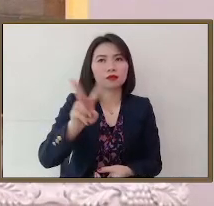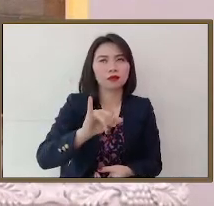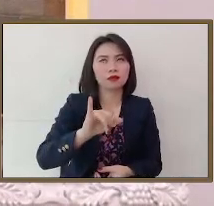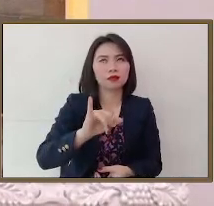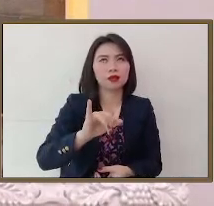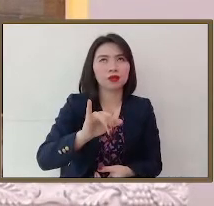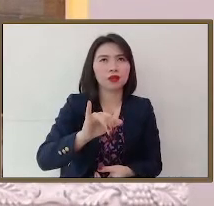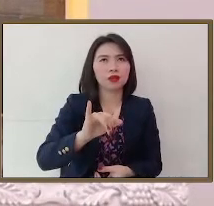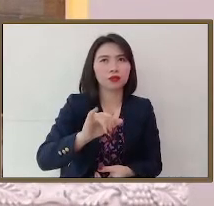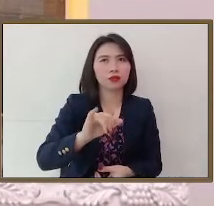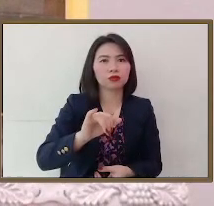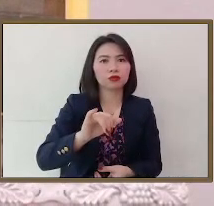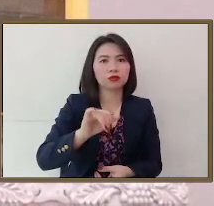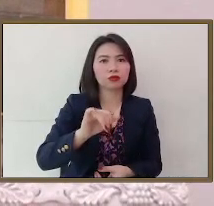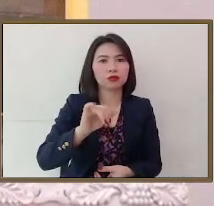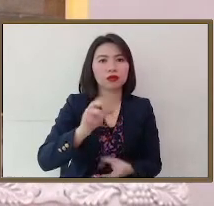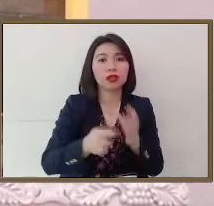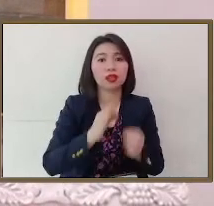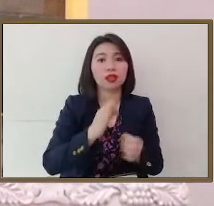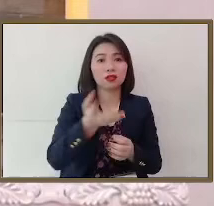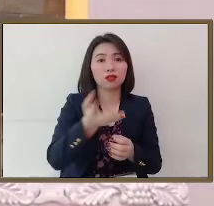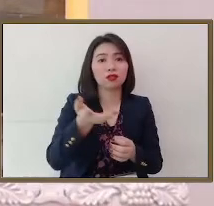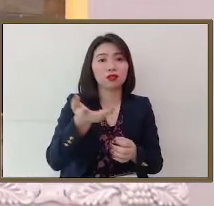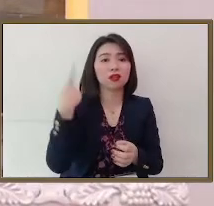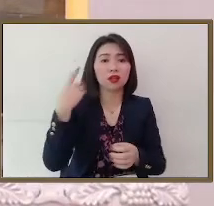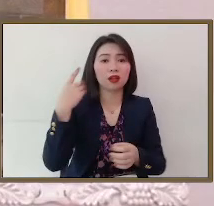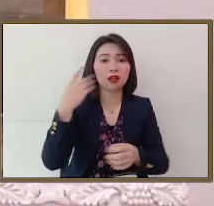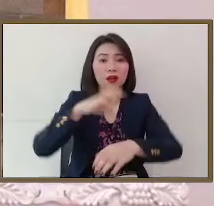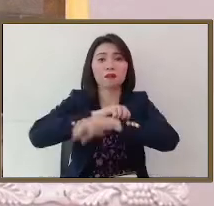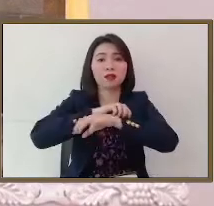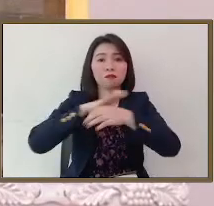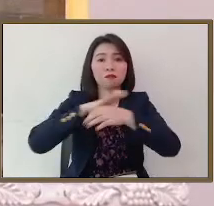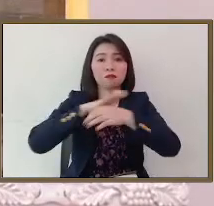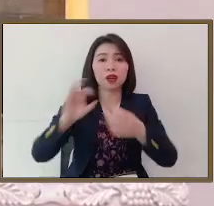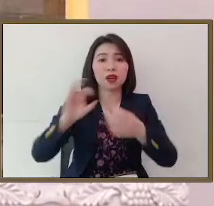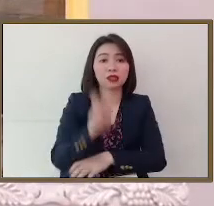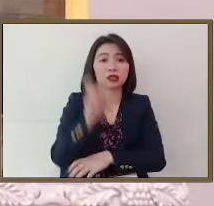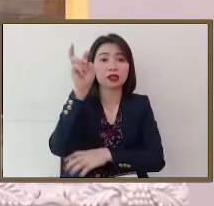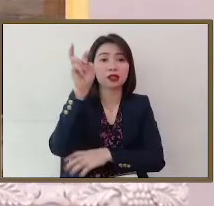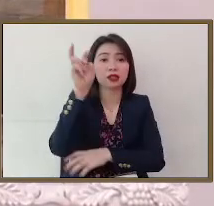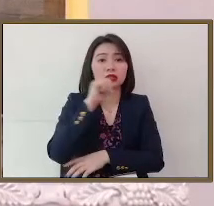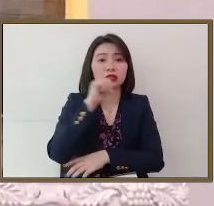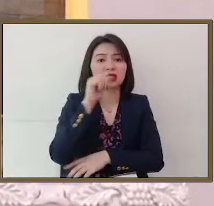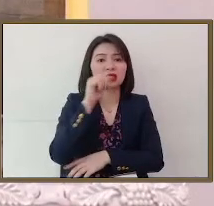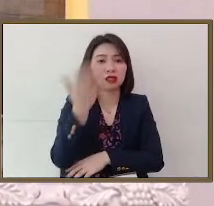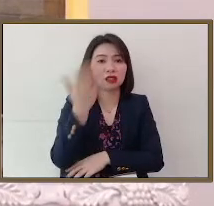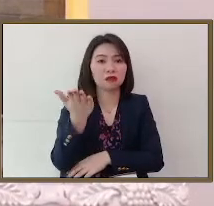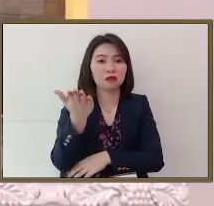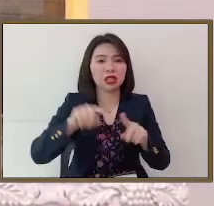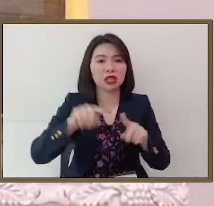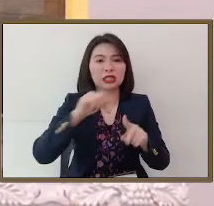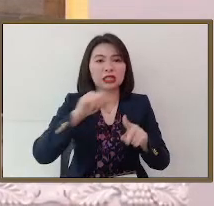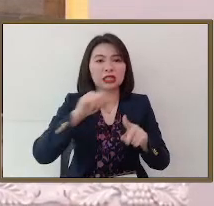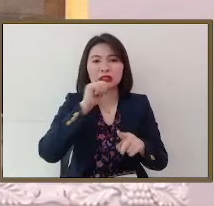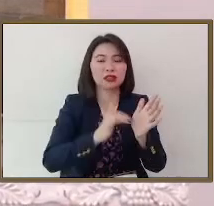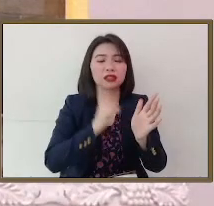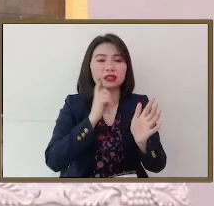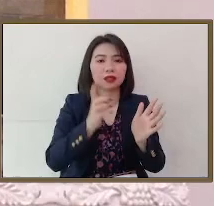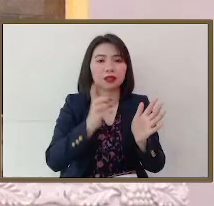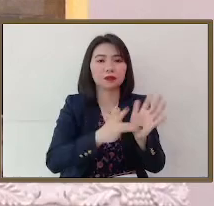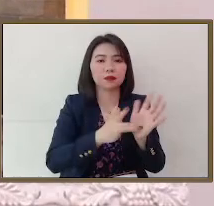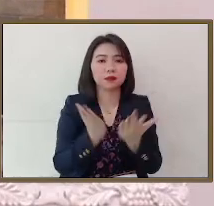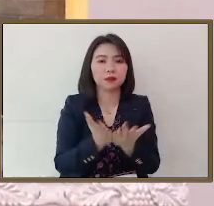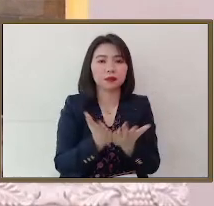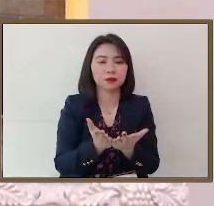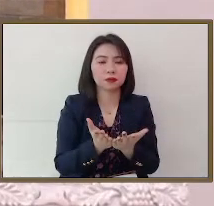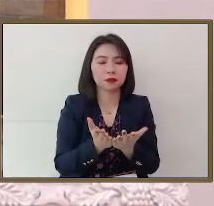na makamandag na ahas, hindi kayo mamamatay. Pero hindi po sinabi ng Biblia sapagkat hindi kayo mamatay ng